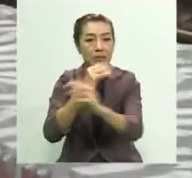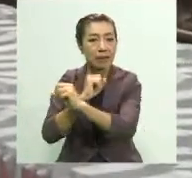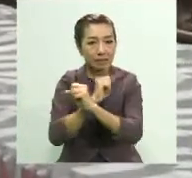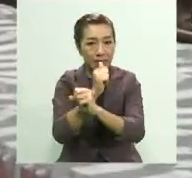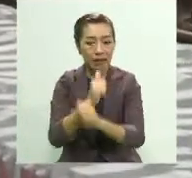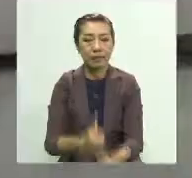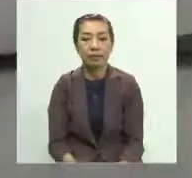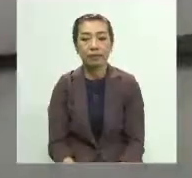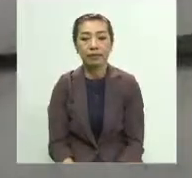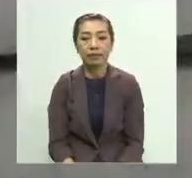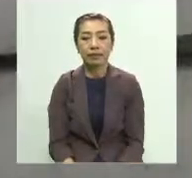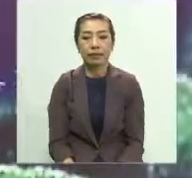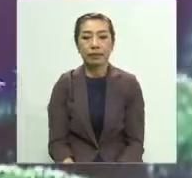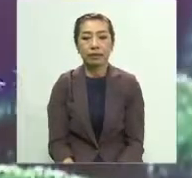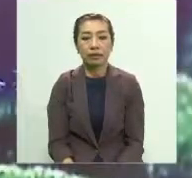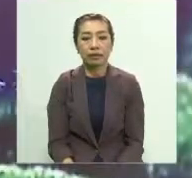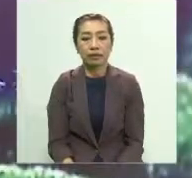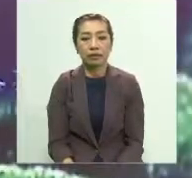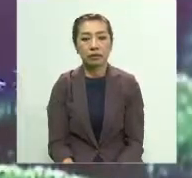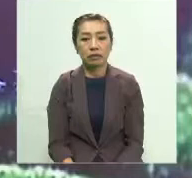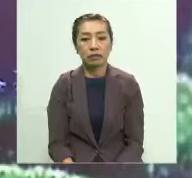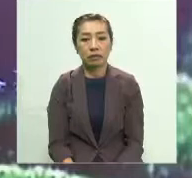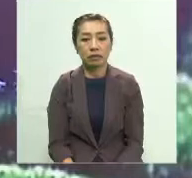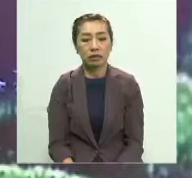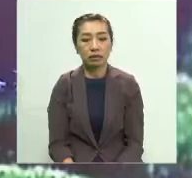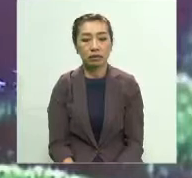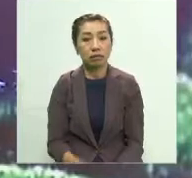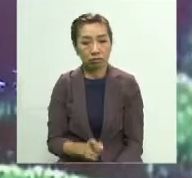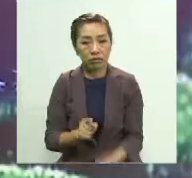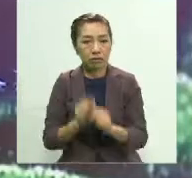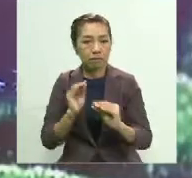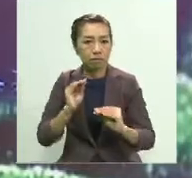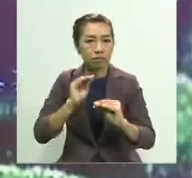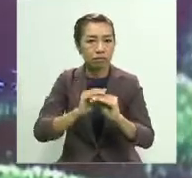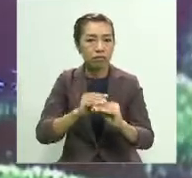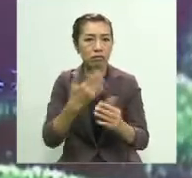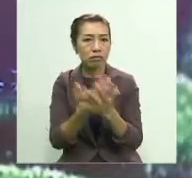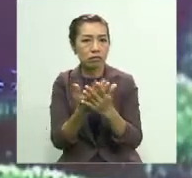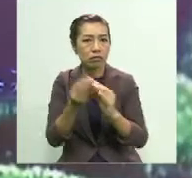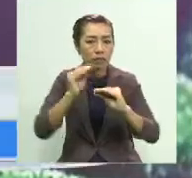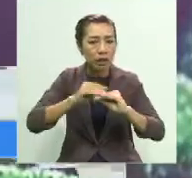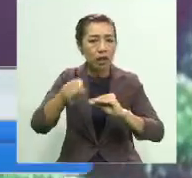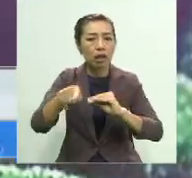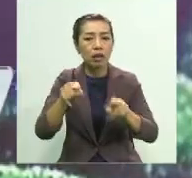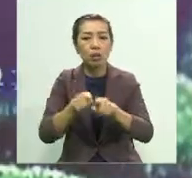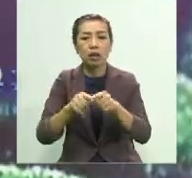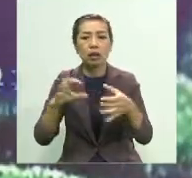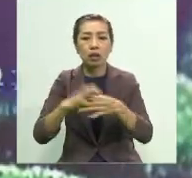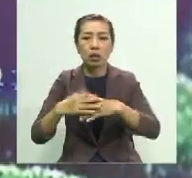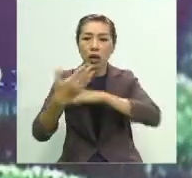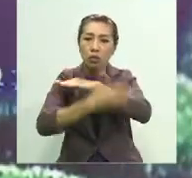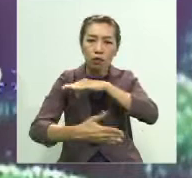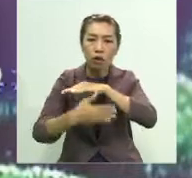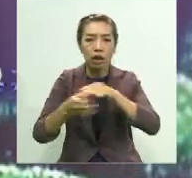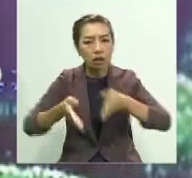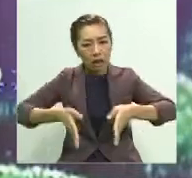ครับ การเพิ่มเติมมูลค่าแล้วก็ลดภาระในเรื่องการขนส่งคมนาคมเราจะเร่งพิจารณาเป็นกรณี